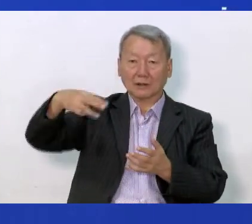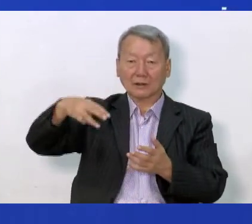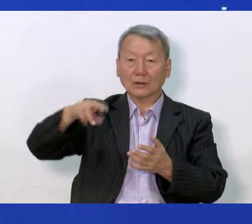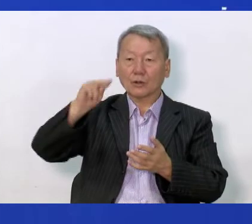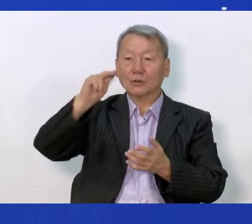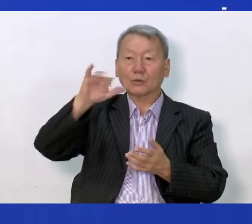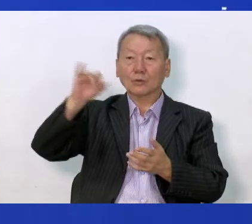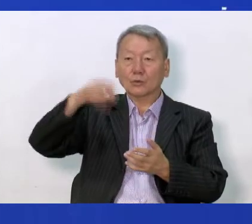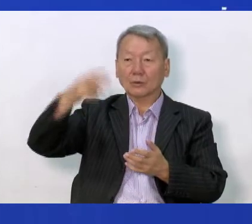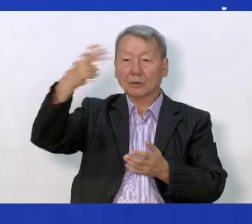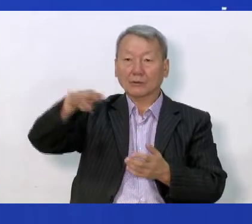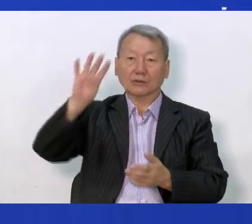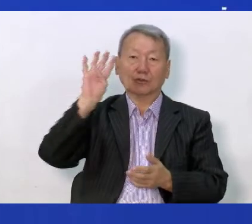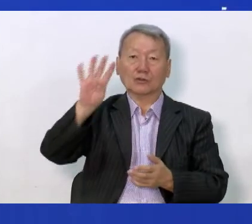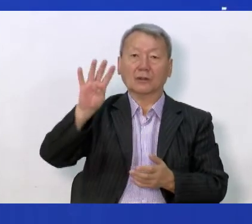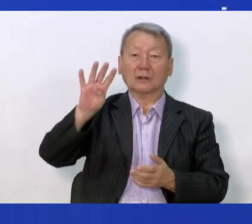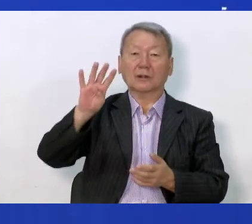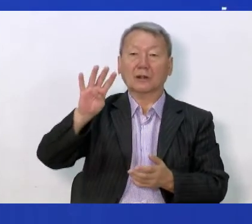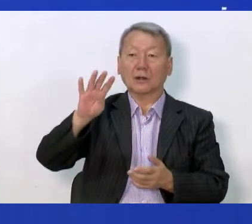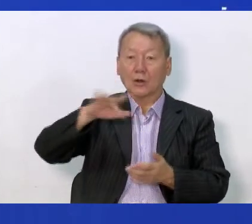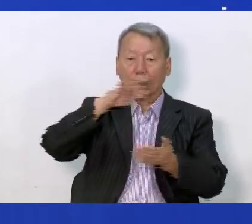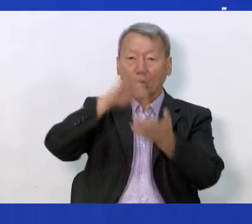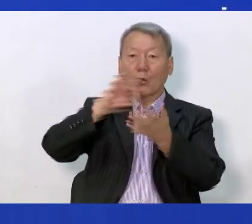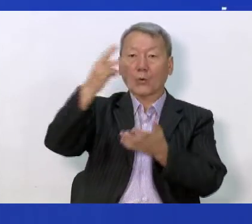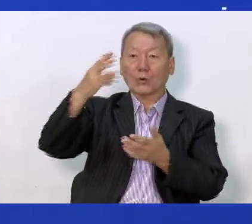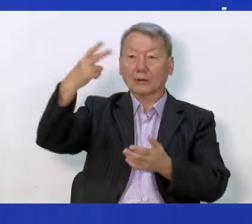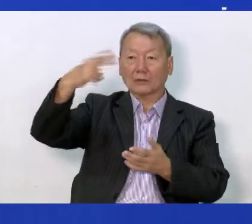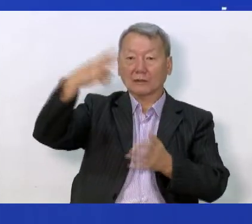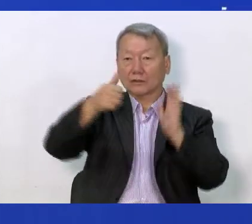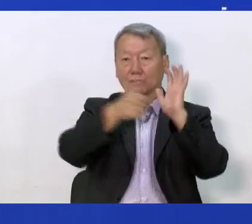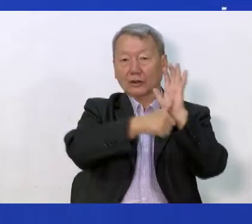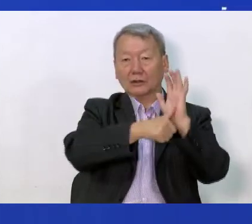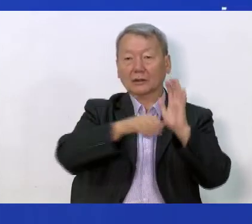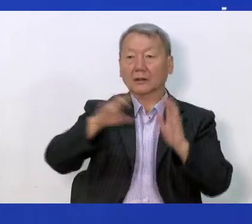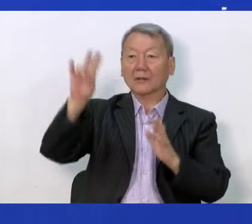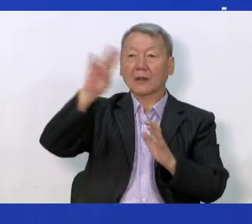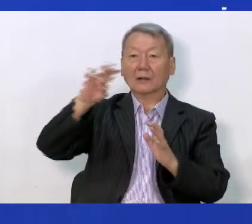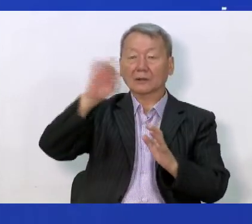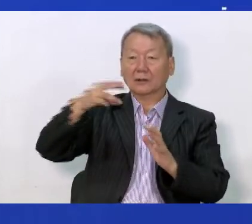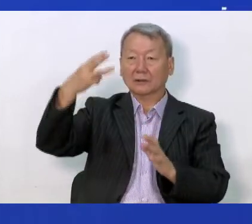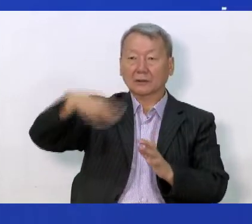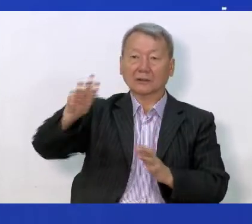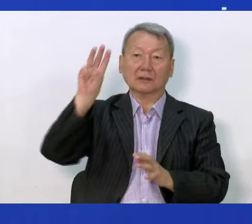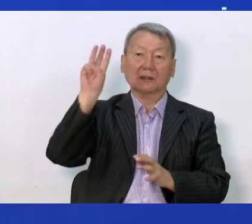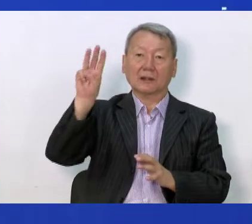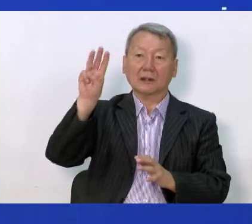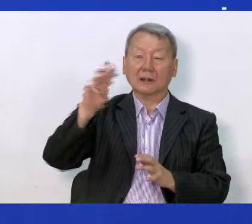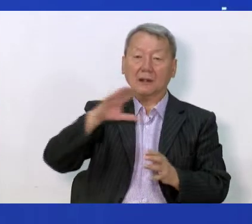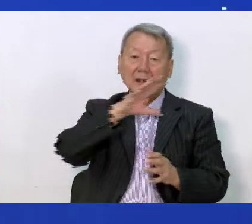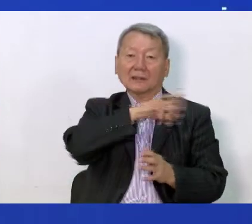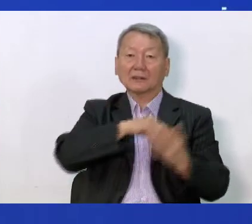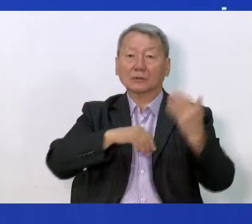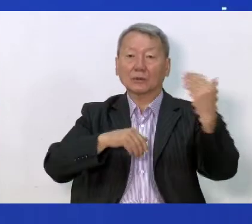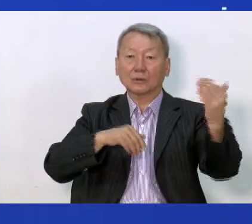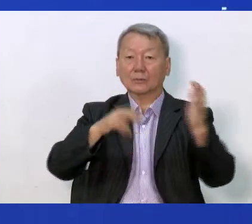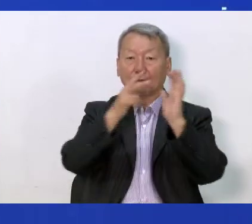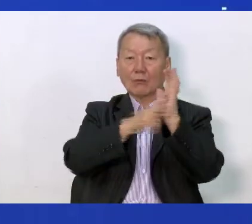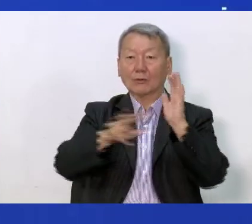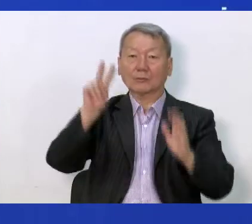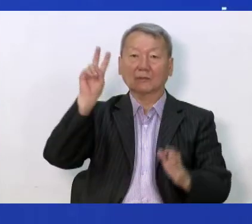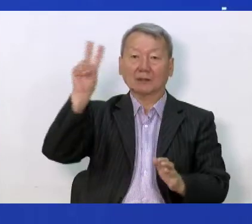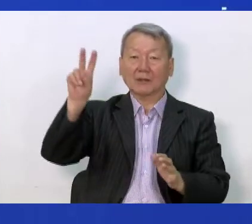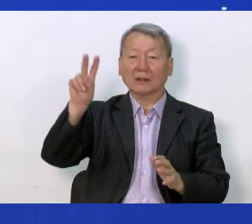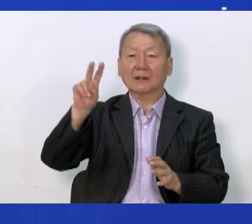в Чуйской области 24, в городе Ош 26, в Нарынской области 33, в Иссык-Кульской области